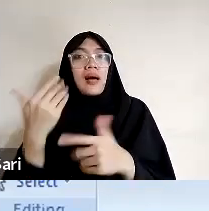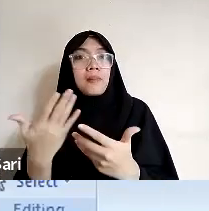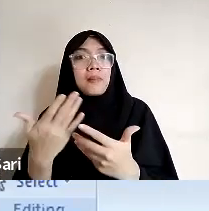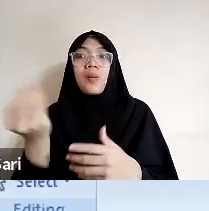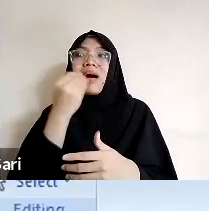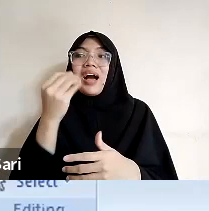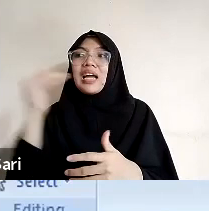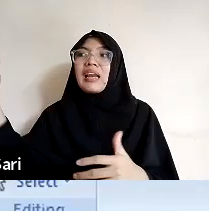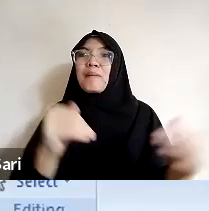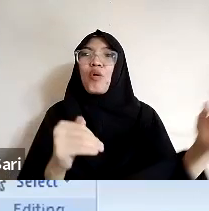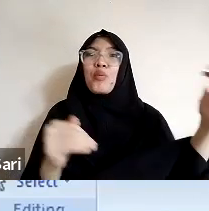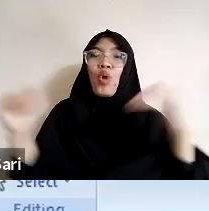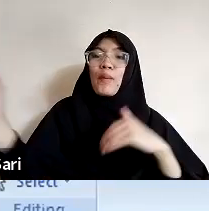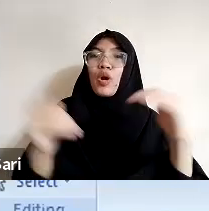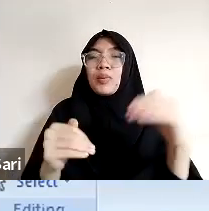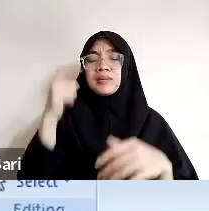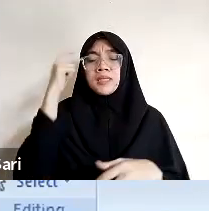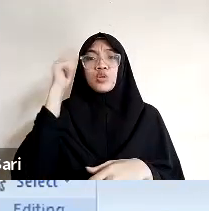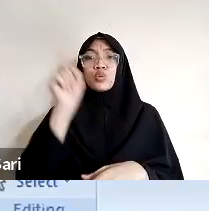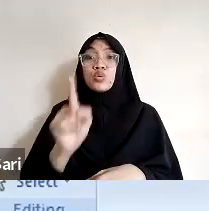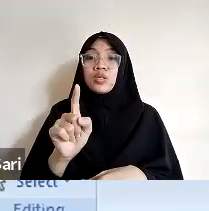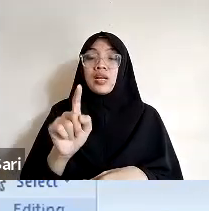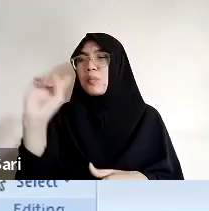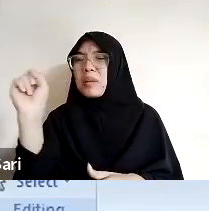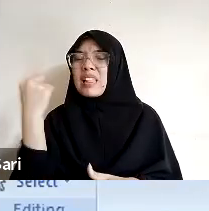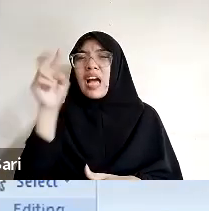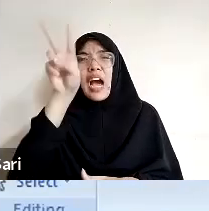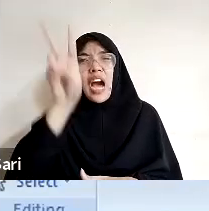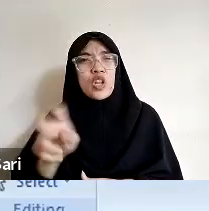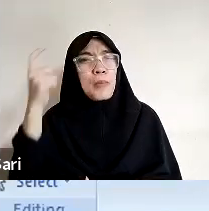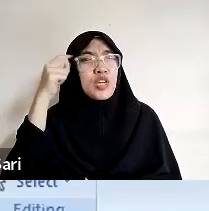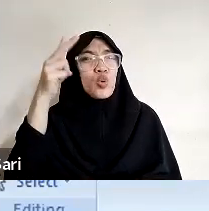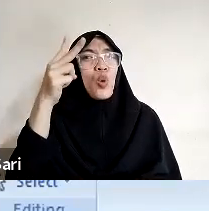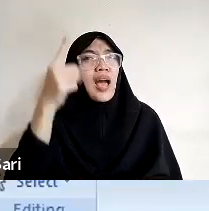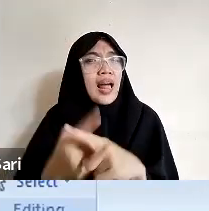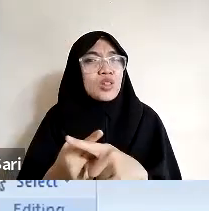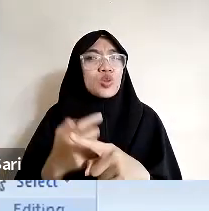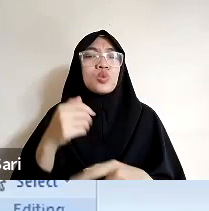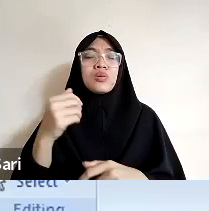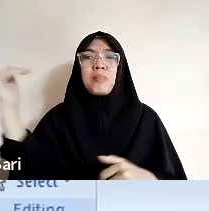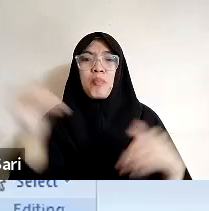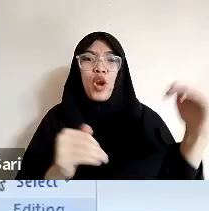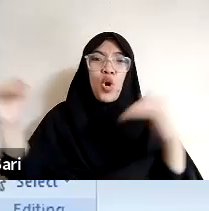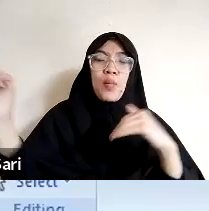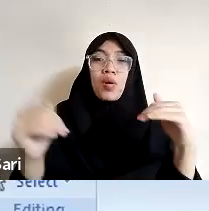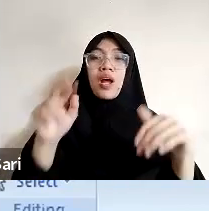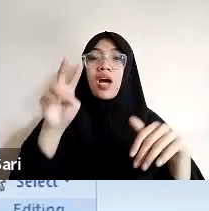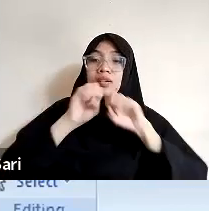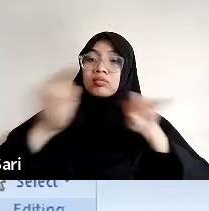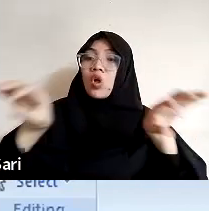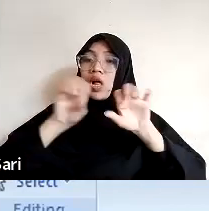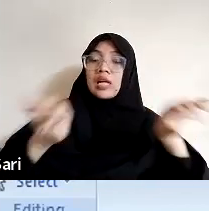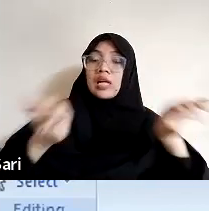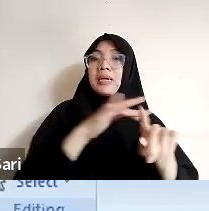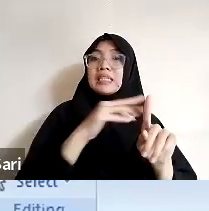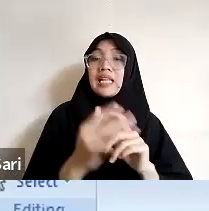makanan impor, kira-kira gitu. Atau pemerintah harusnya berpikir dua kali untuk melakukan impor. Lebih baik memberitahukan ke masyarakat bahwa kita hari